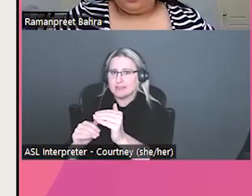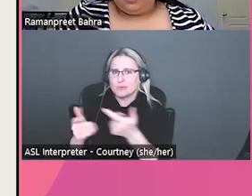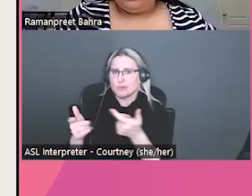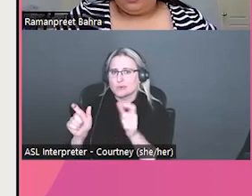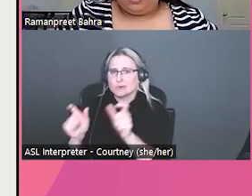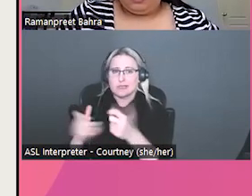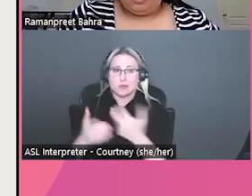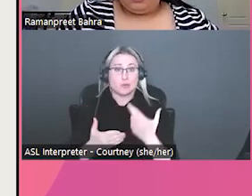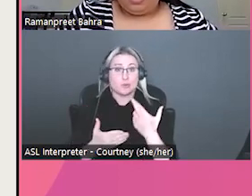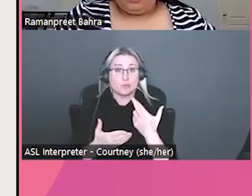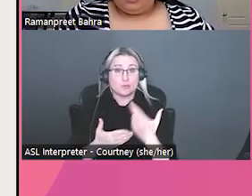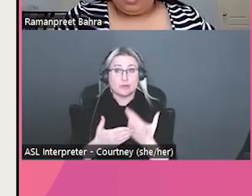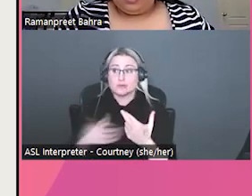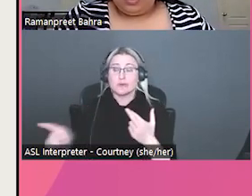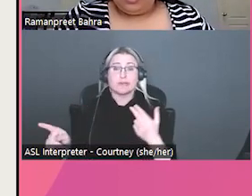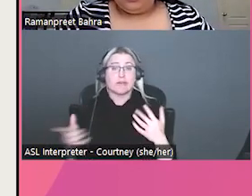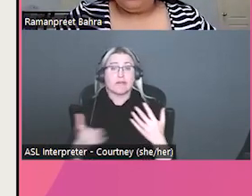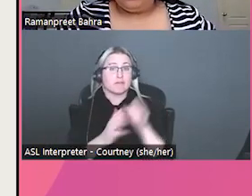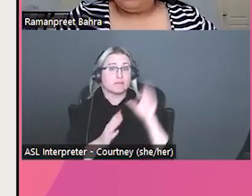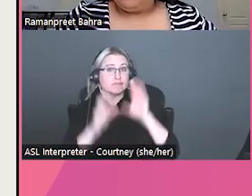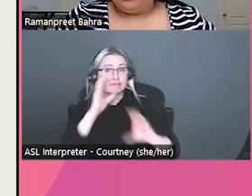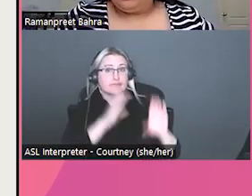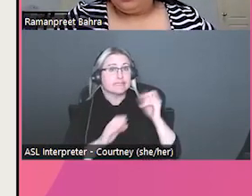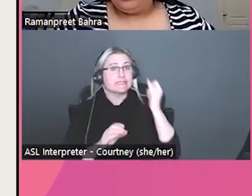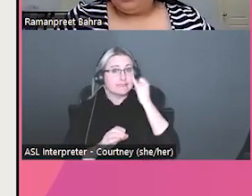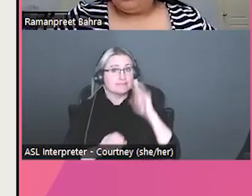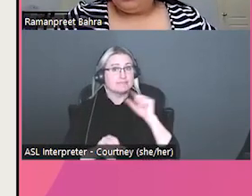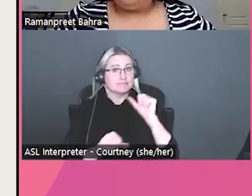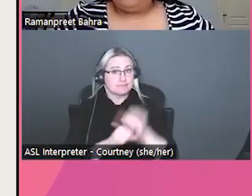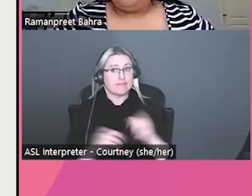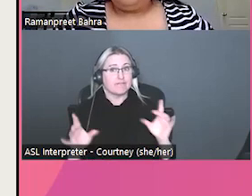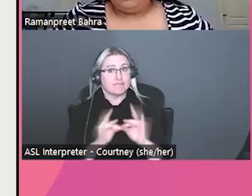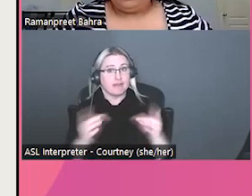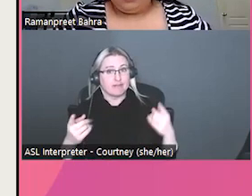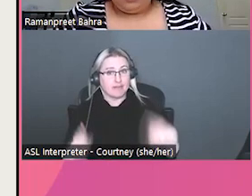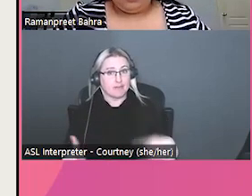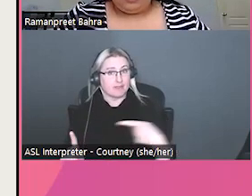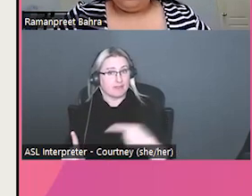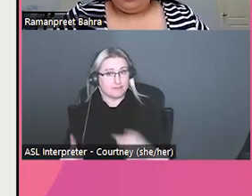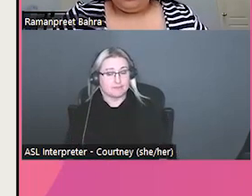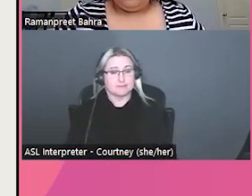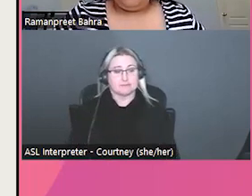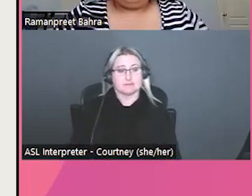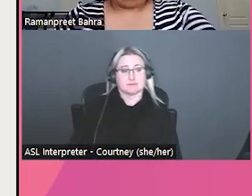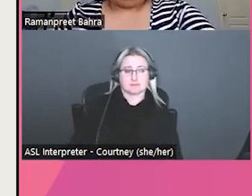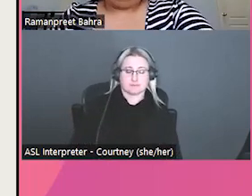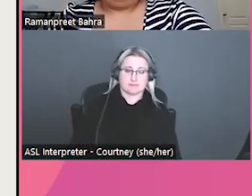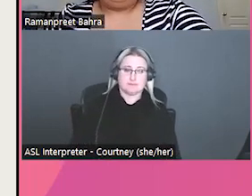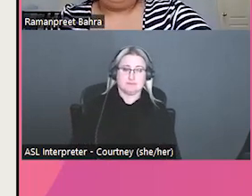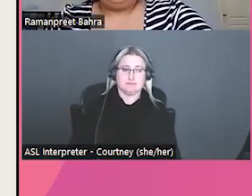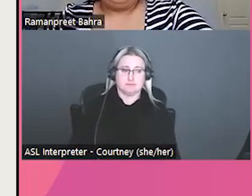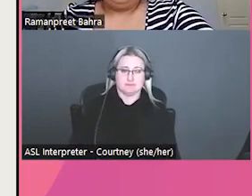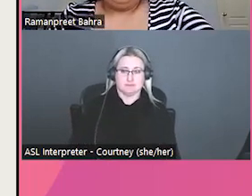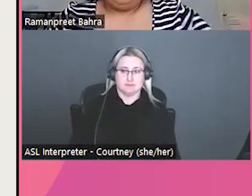ou contraint les ressources que cette personne pourrait rechercher, donc lorsqu'elle a des problèmes